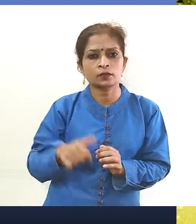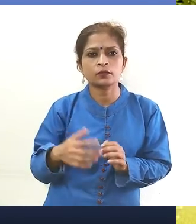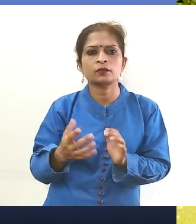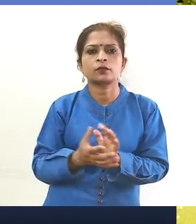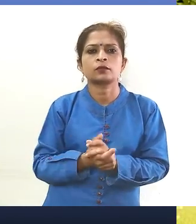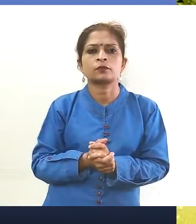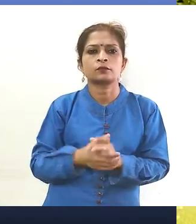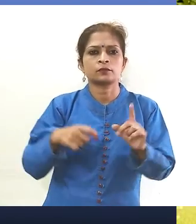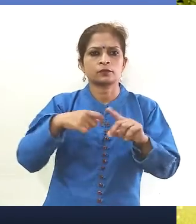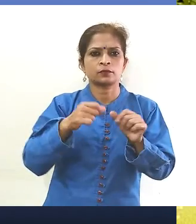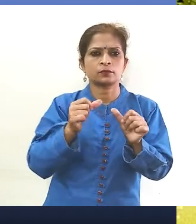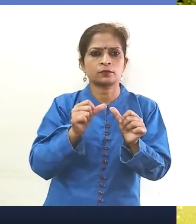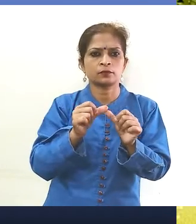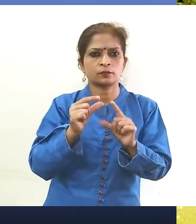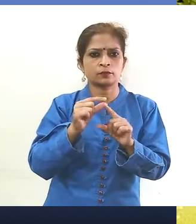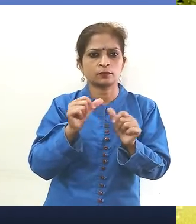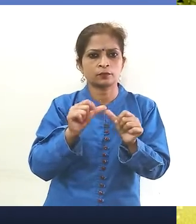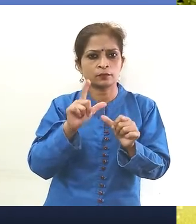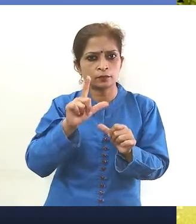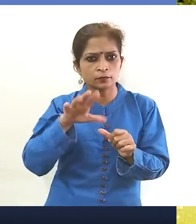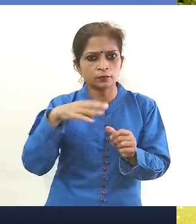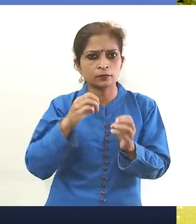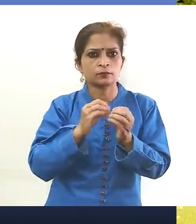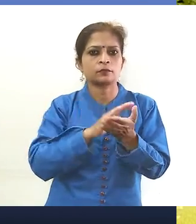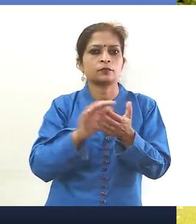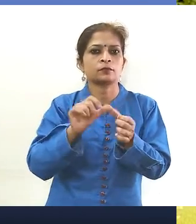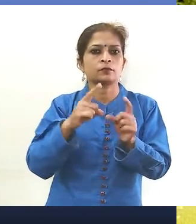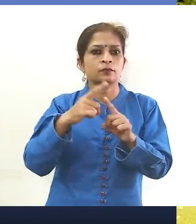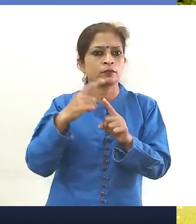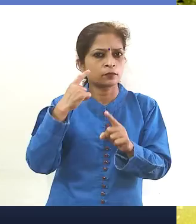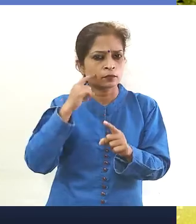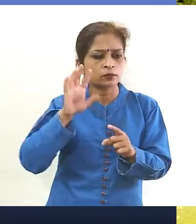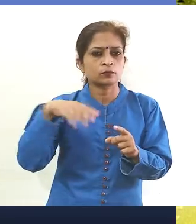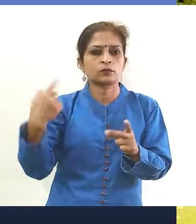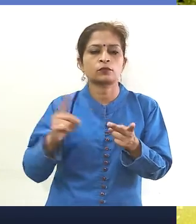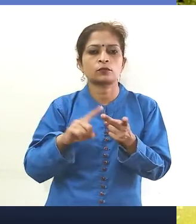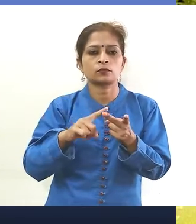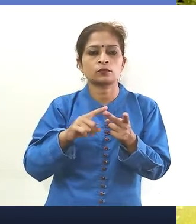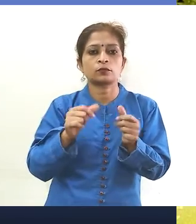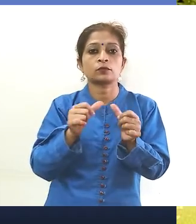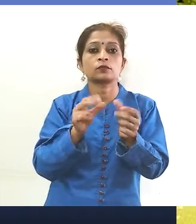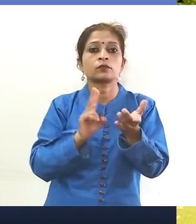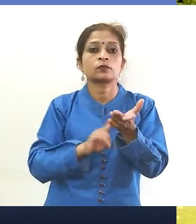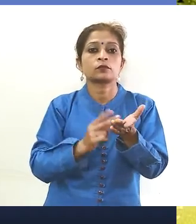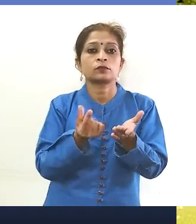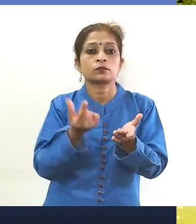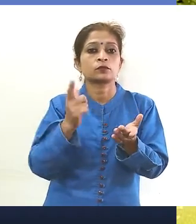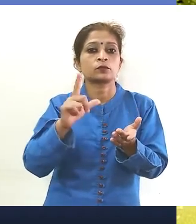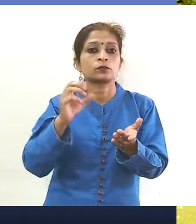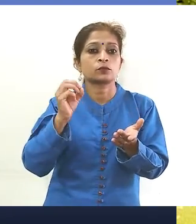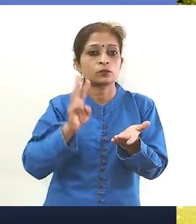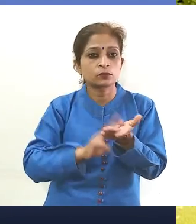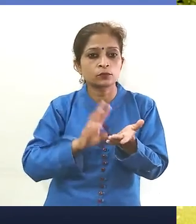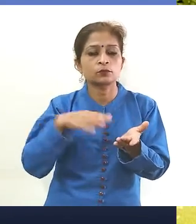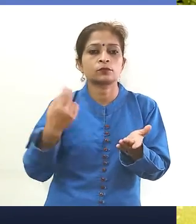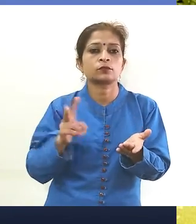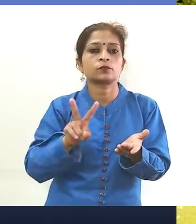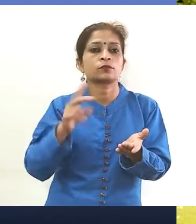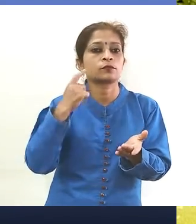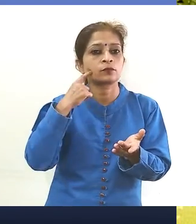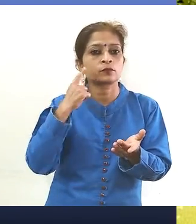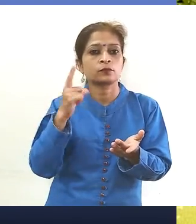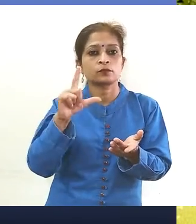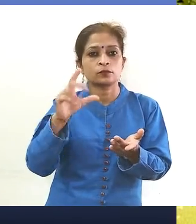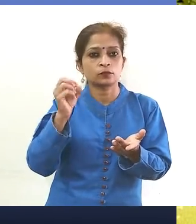भस्त्री का कपाल भाति अनुलोम विलोम जबरदस्त प्राणायाम है। कपाल भाति अनुलोम विलोम दोनों ही 5 5 10 10 मिनट किए जा सकते